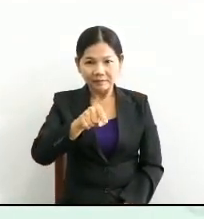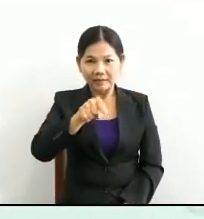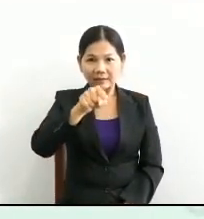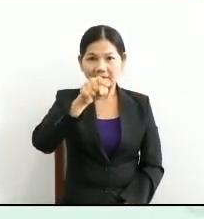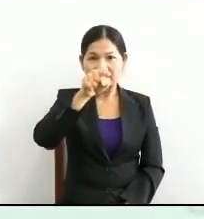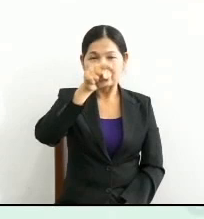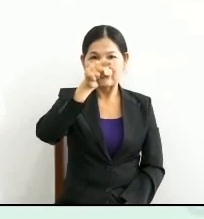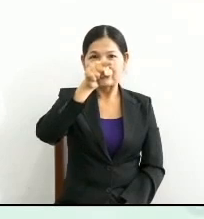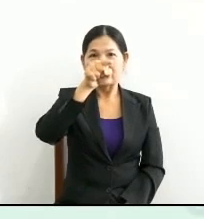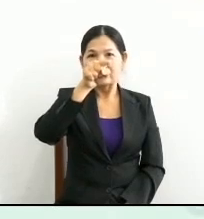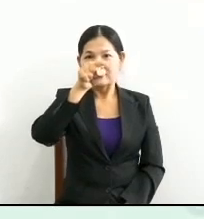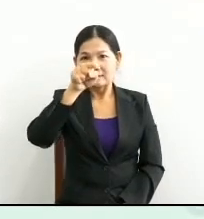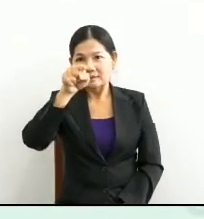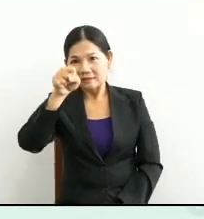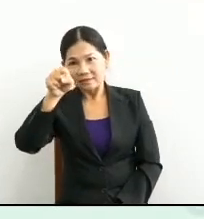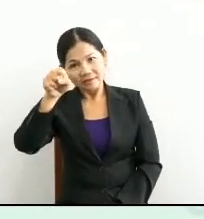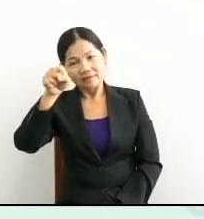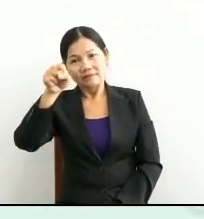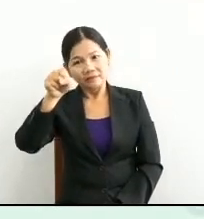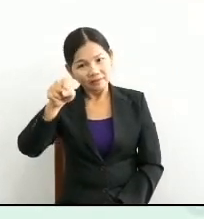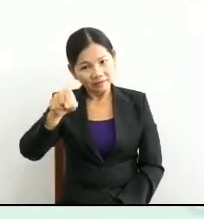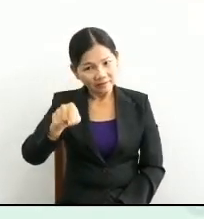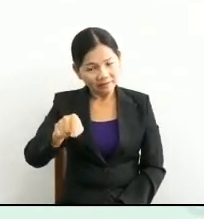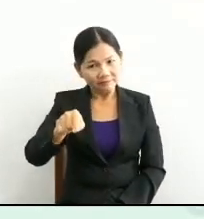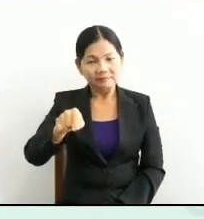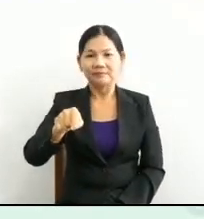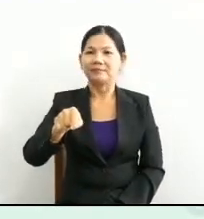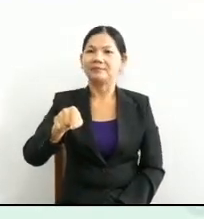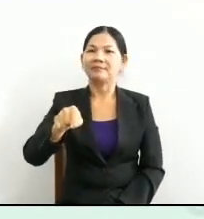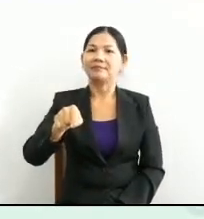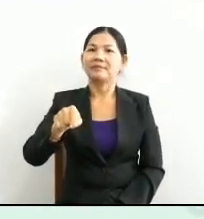nằm làng từ lê bật sẽ nằm